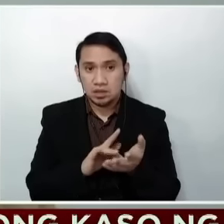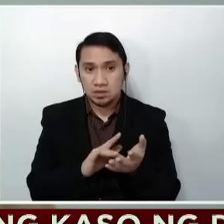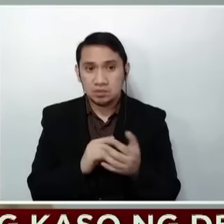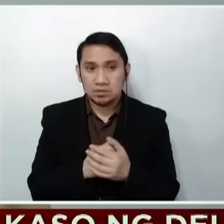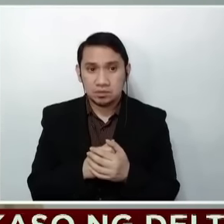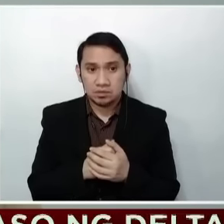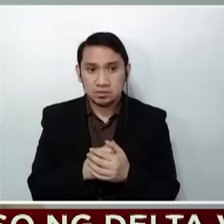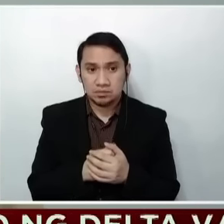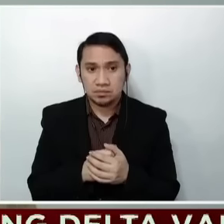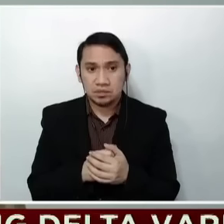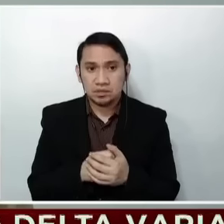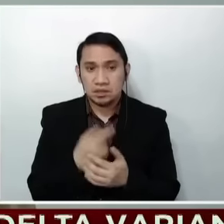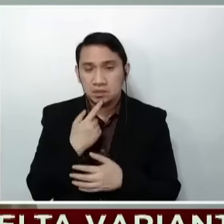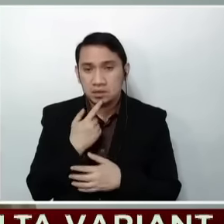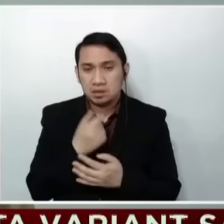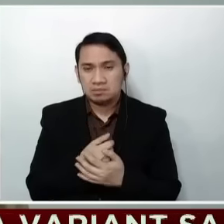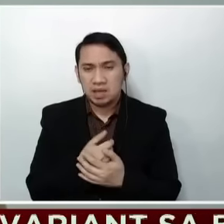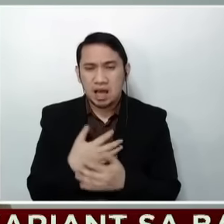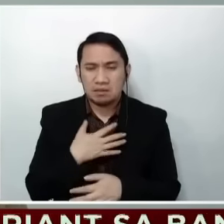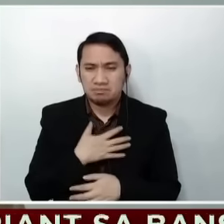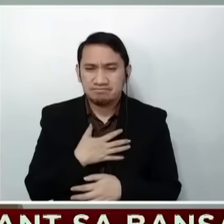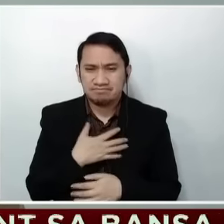mixed emotions kasi